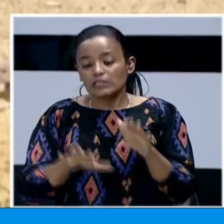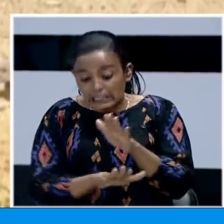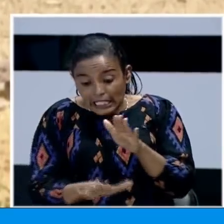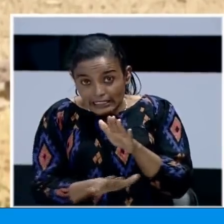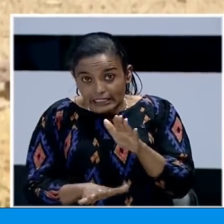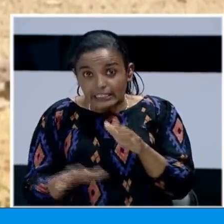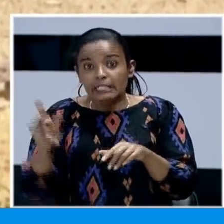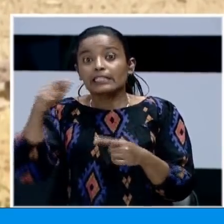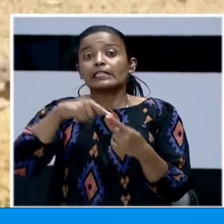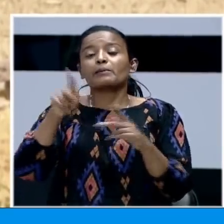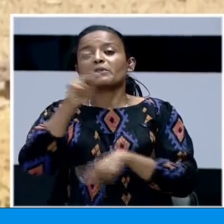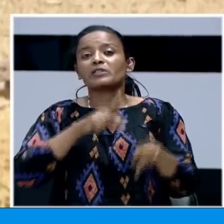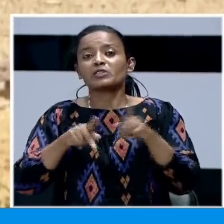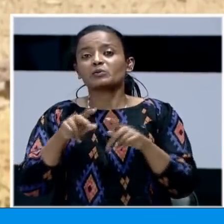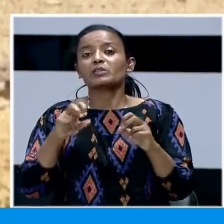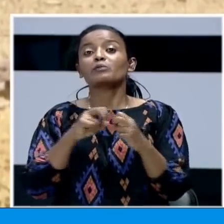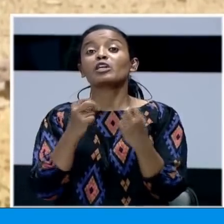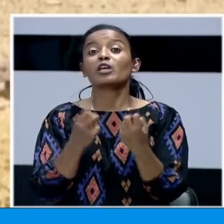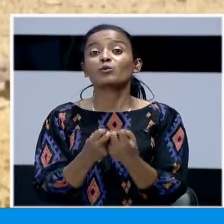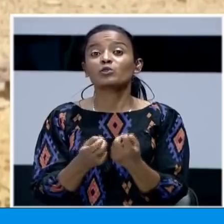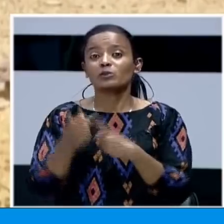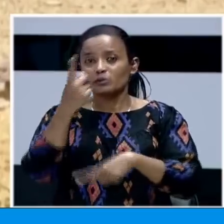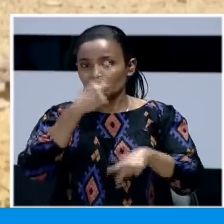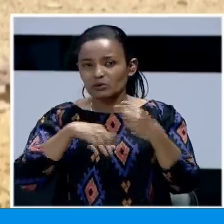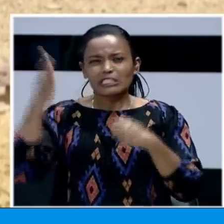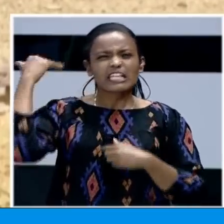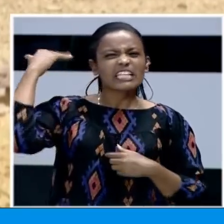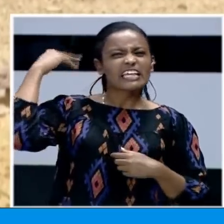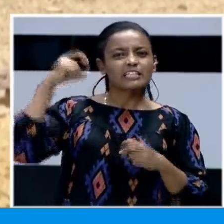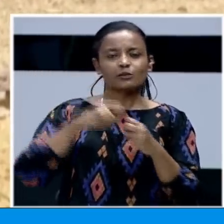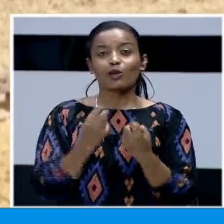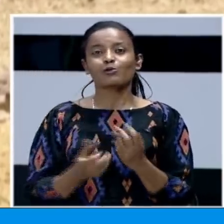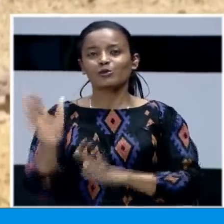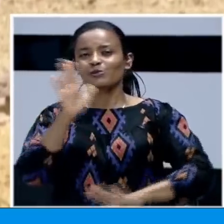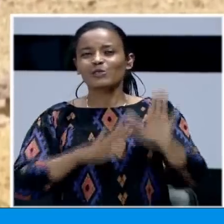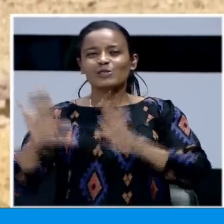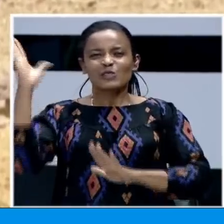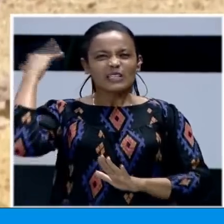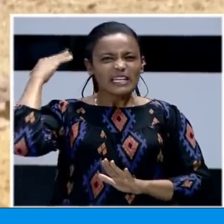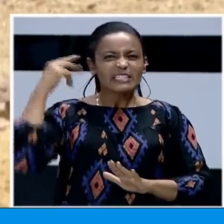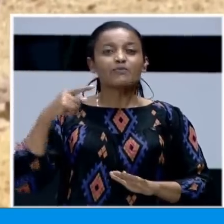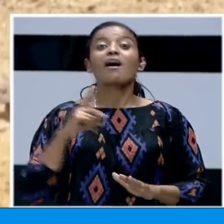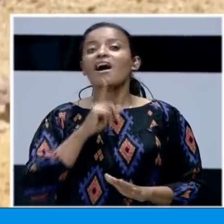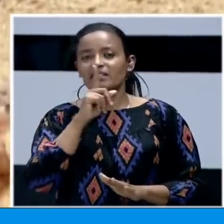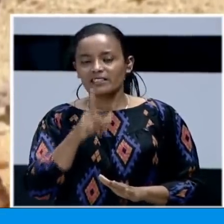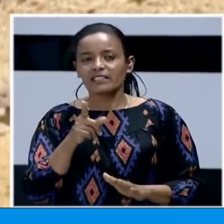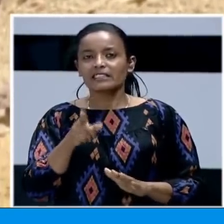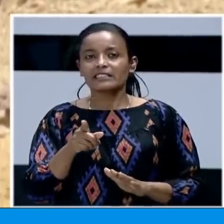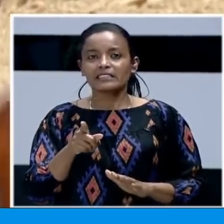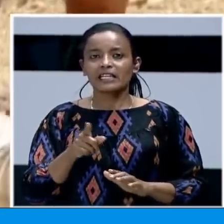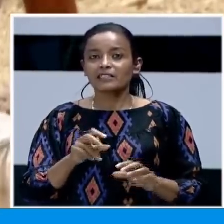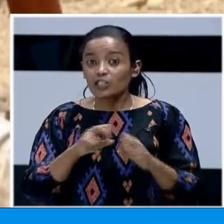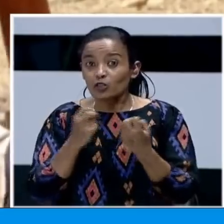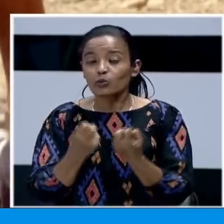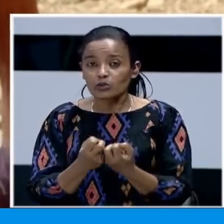ብእግሪ ከምታ ናይ ውድብ ትምፃእ እታ ናይ ቀደም ንብረት ገምጋ እታ ናይ ቀደም ንብረት ሓቂ እዚኣ እንተ ገይሩ